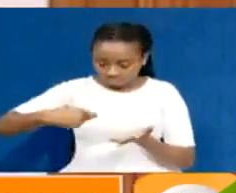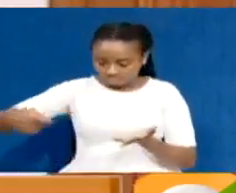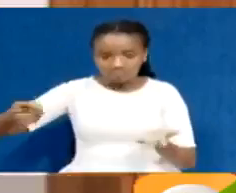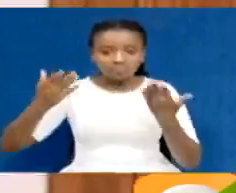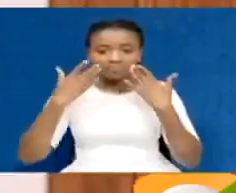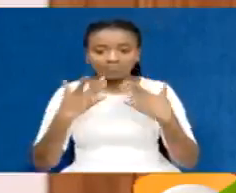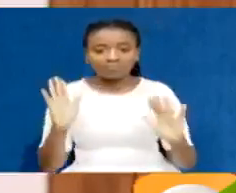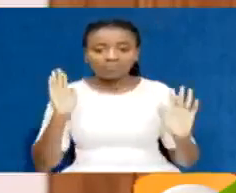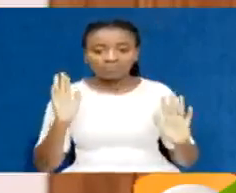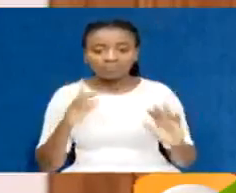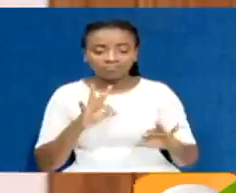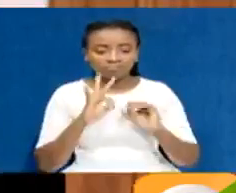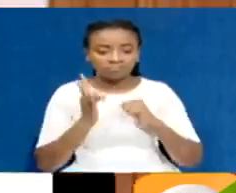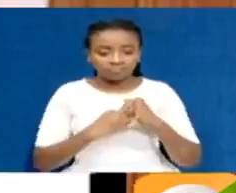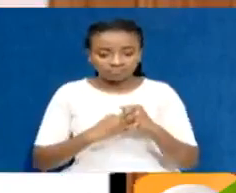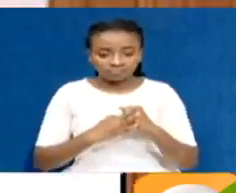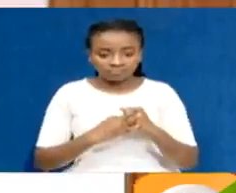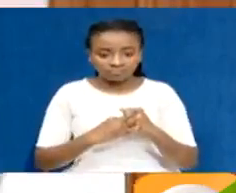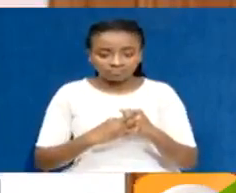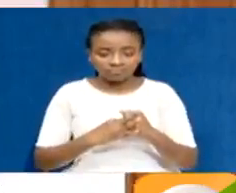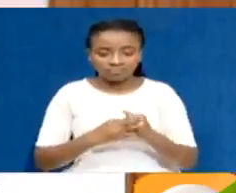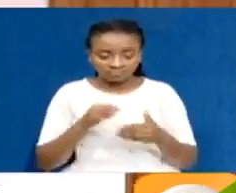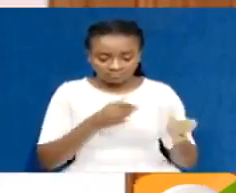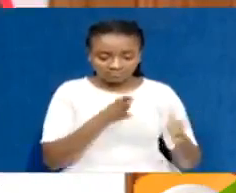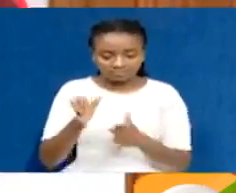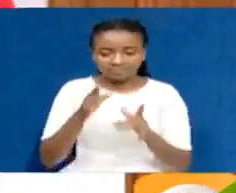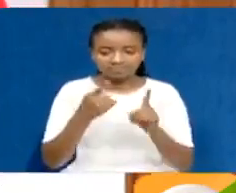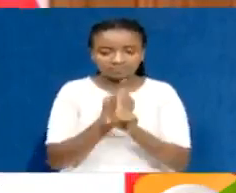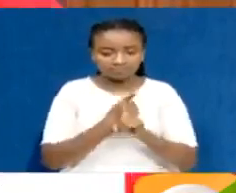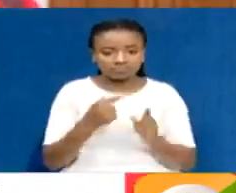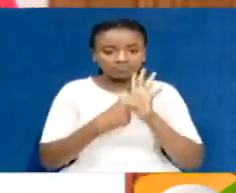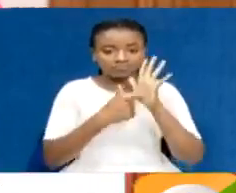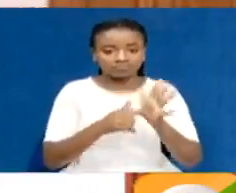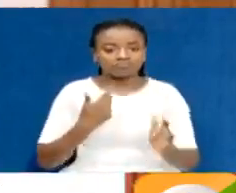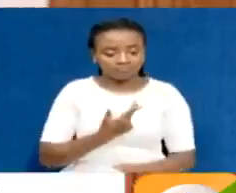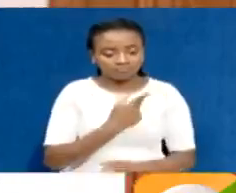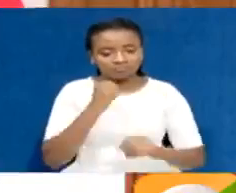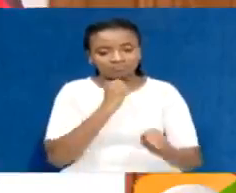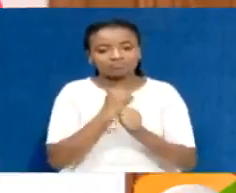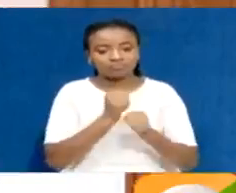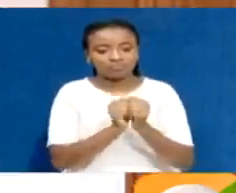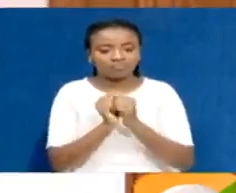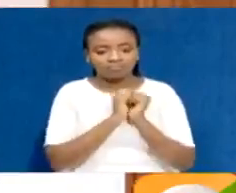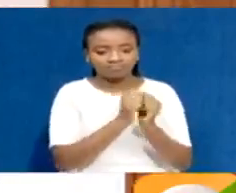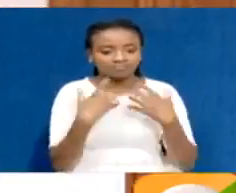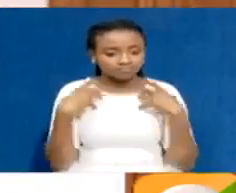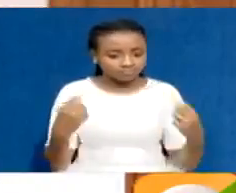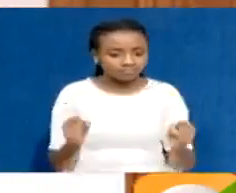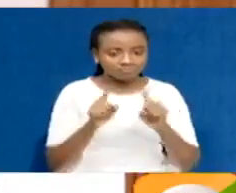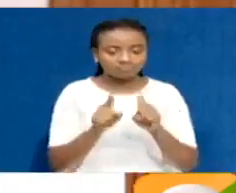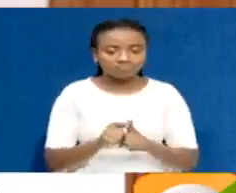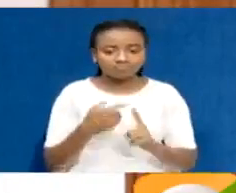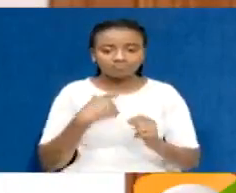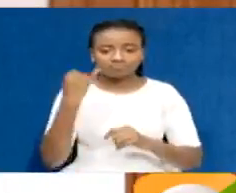and signed 8 instruments of cooperation in defense, diplomacy, health, cooperatives,